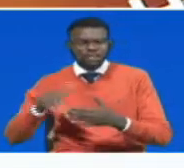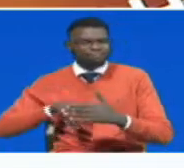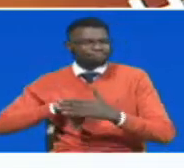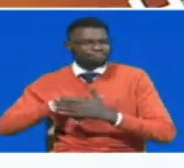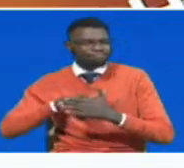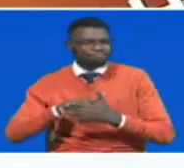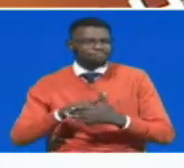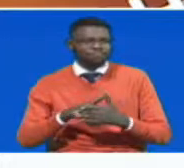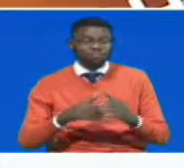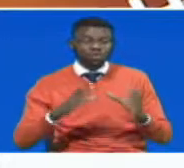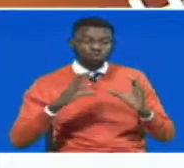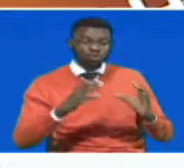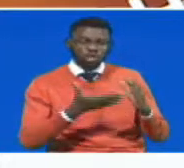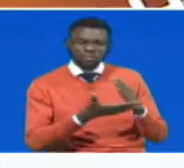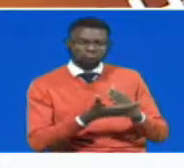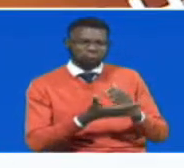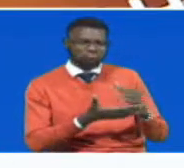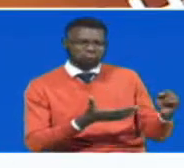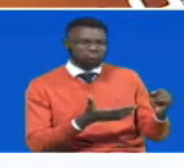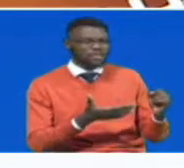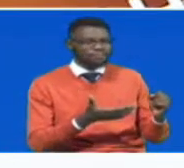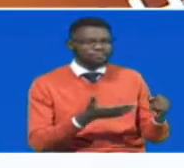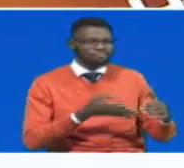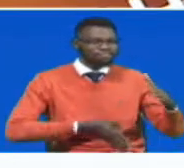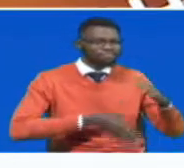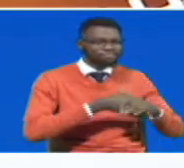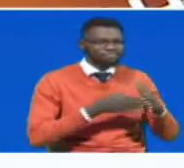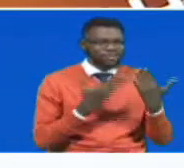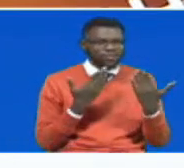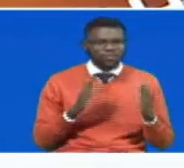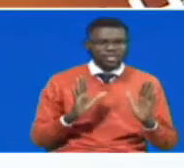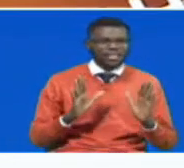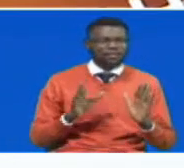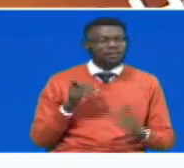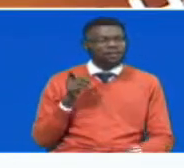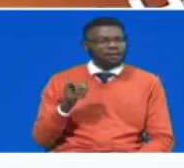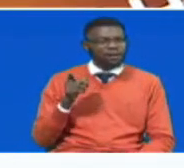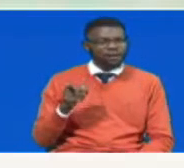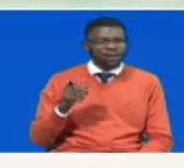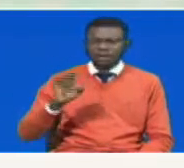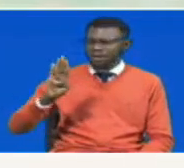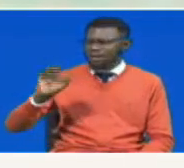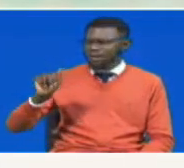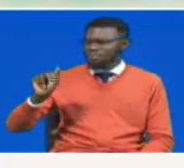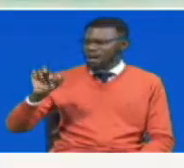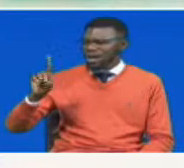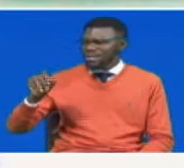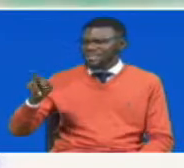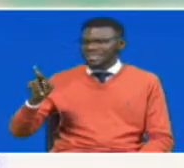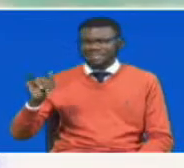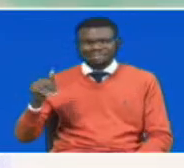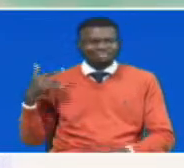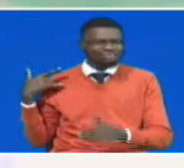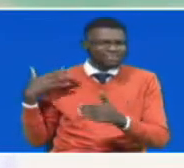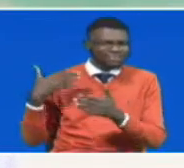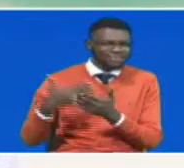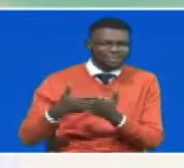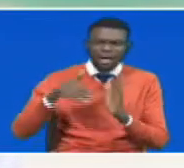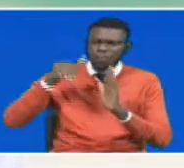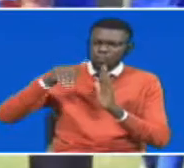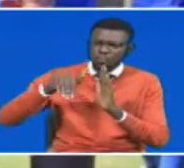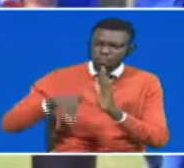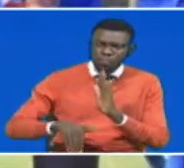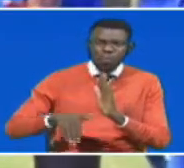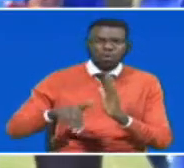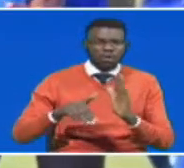imetalakiana na kocha wake Antony Kimani kwa jina la utani Modo. Bandari haijakuwa na msururu wa matokeo mazuri katika ligi kuu